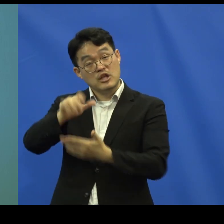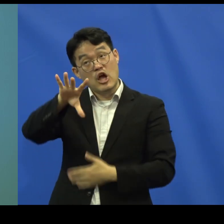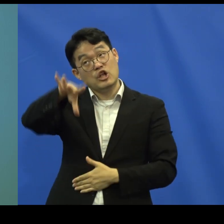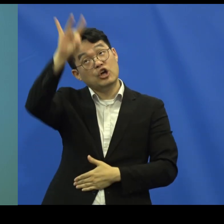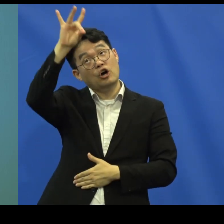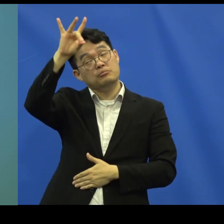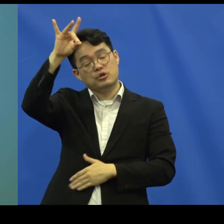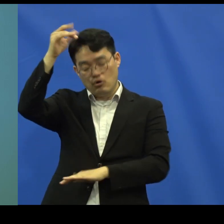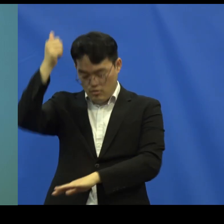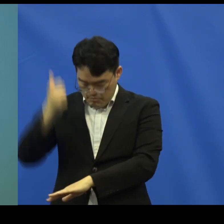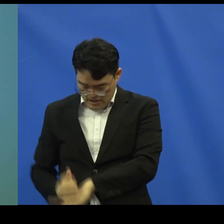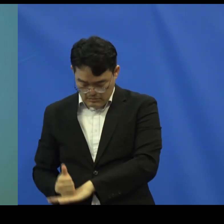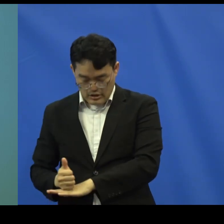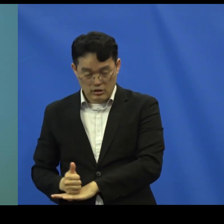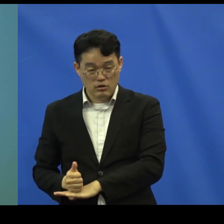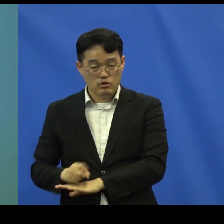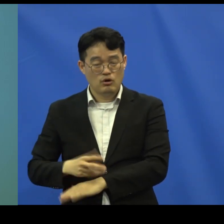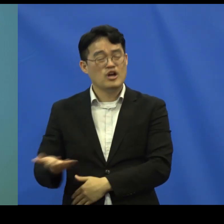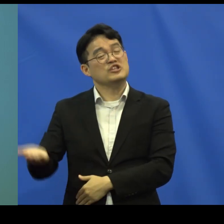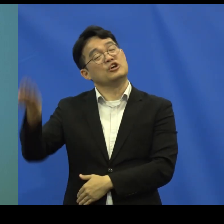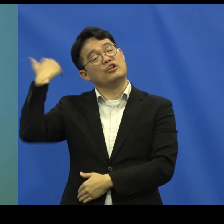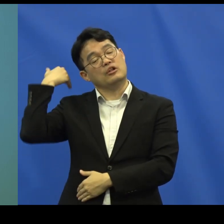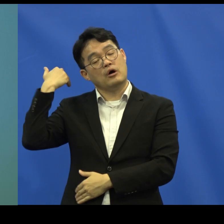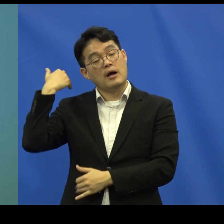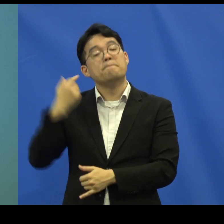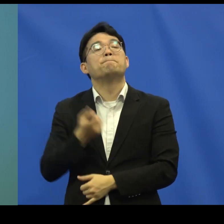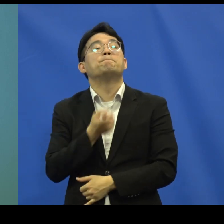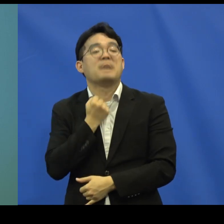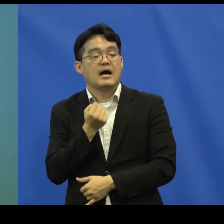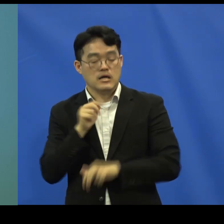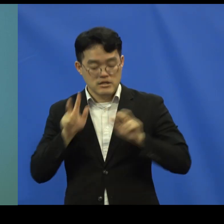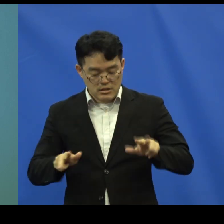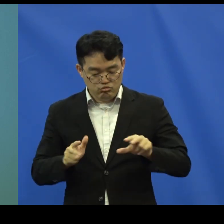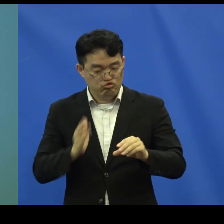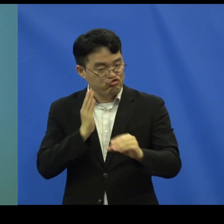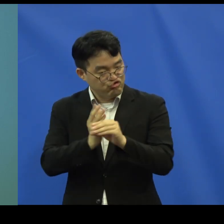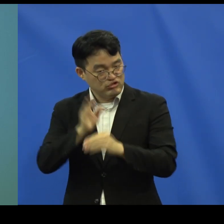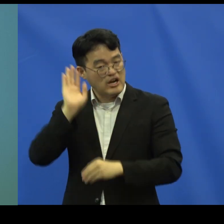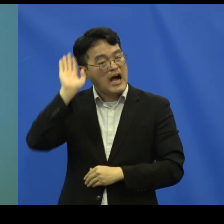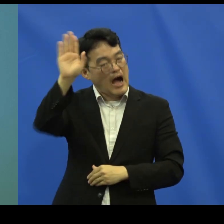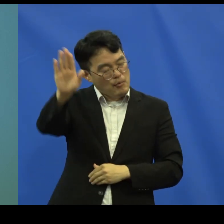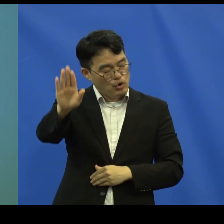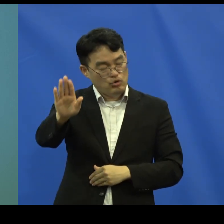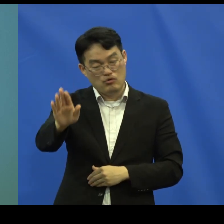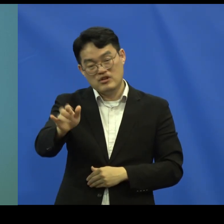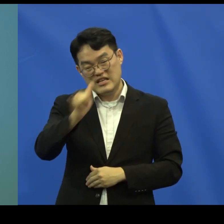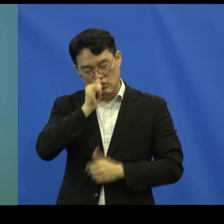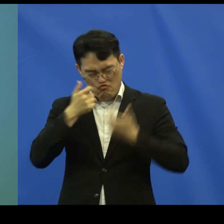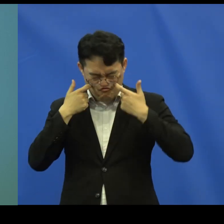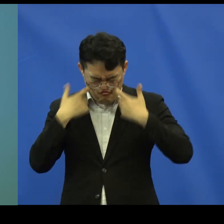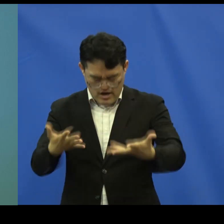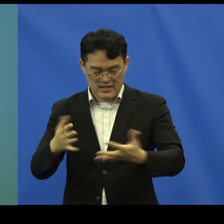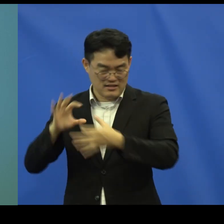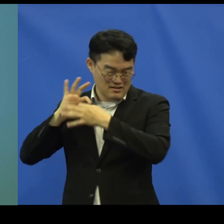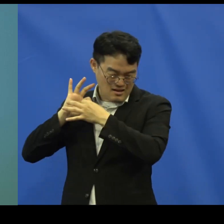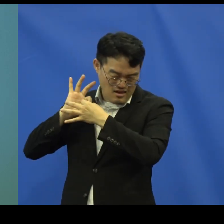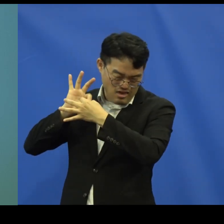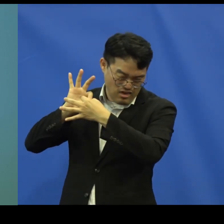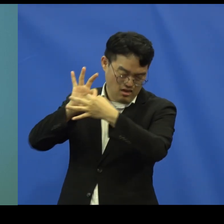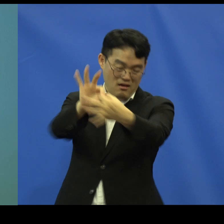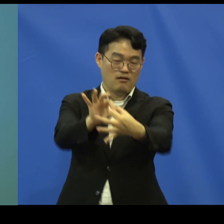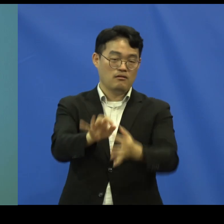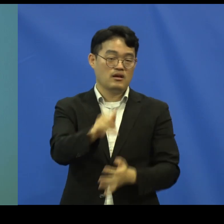이요 전에도 있었고 장차 오실 이요 그분은 사방의 음부의 권세를 가지신 분이요 어린 양이요 만왕의